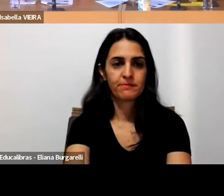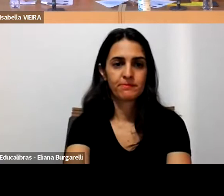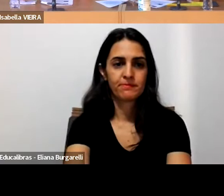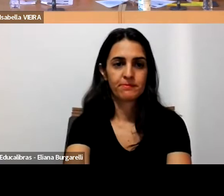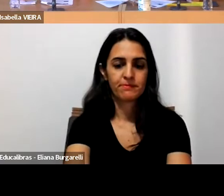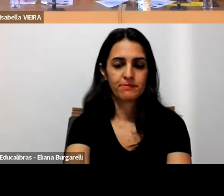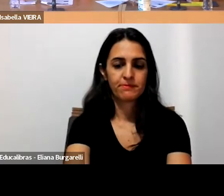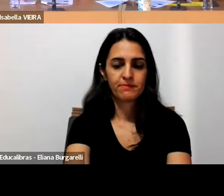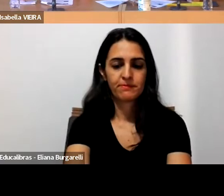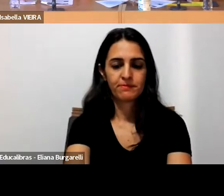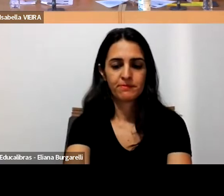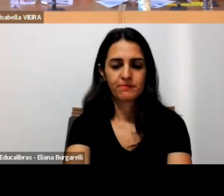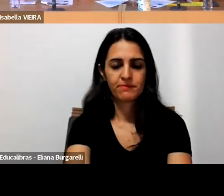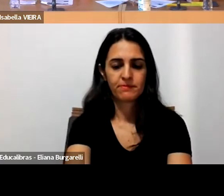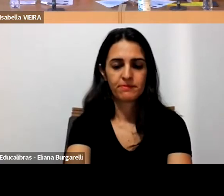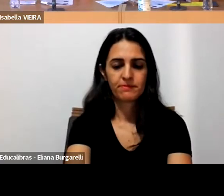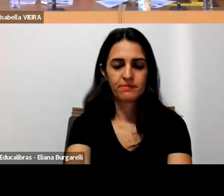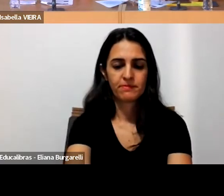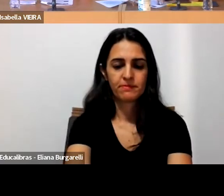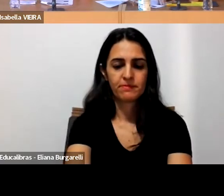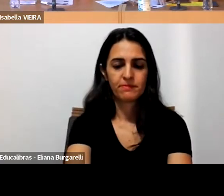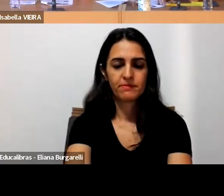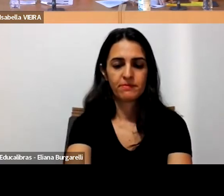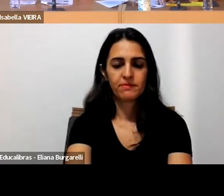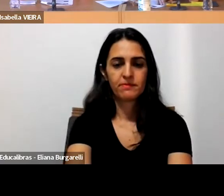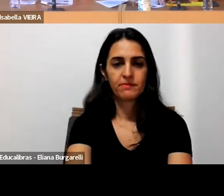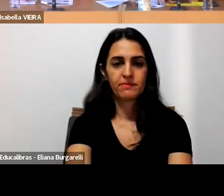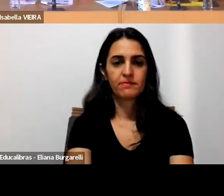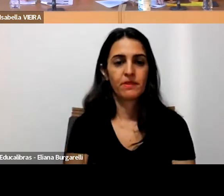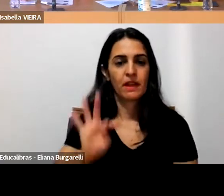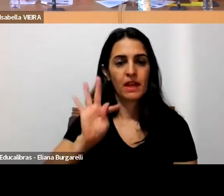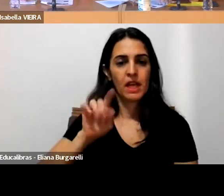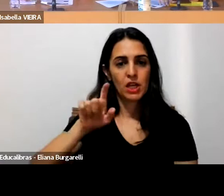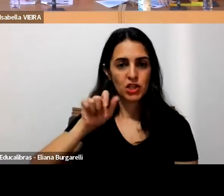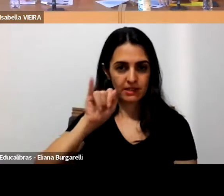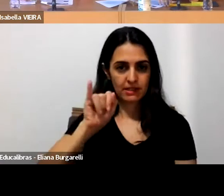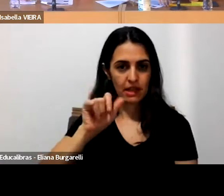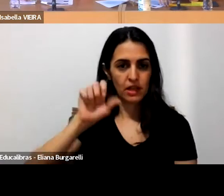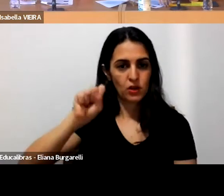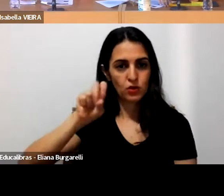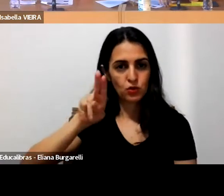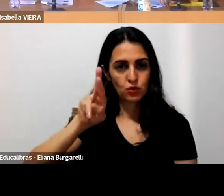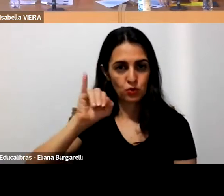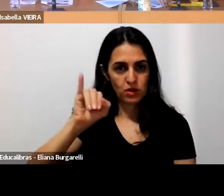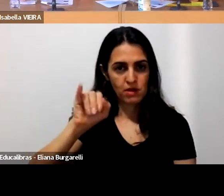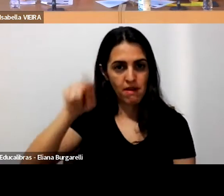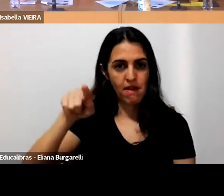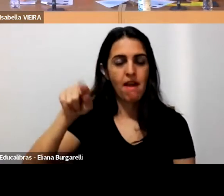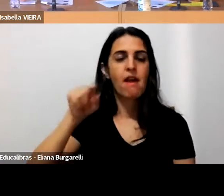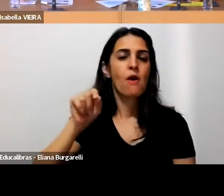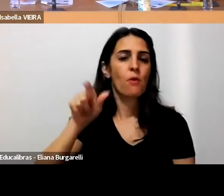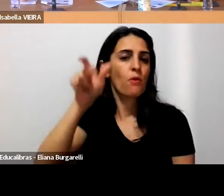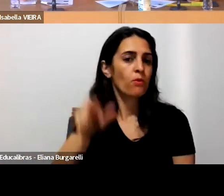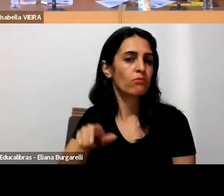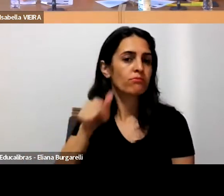déjà vu donner une conférence ici. E Chai Sorui também é uma filha du